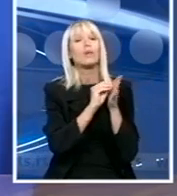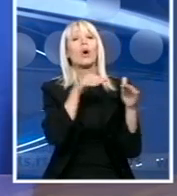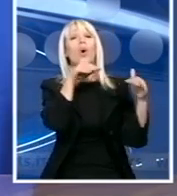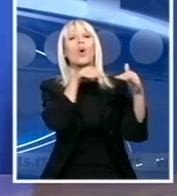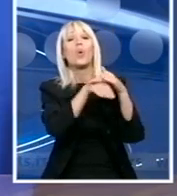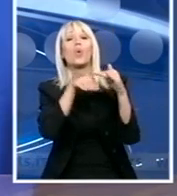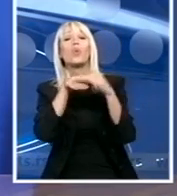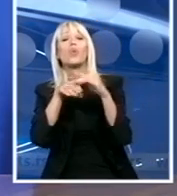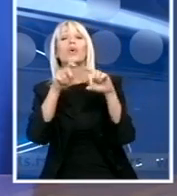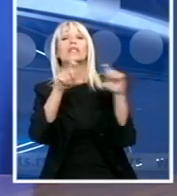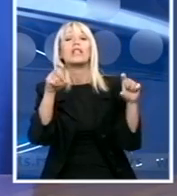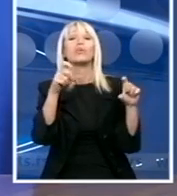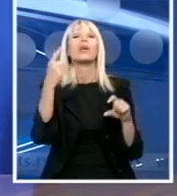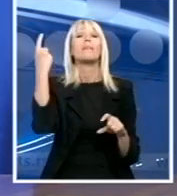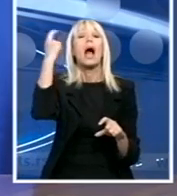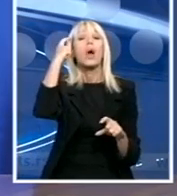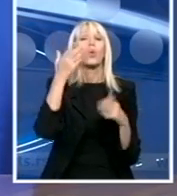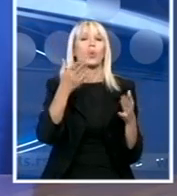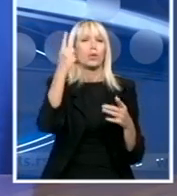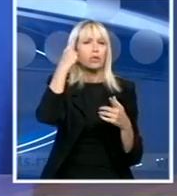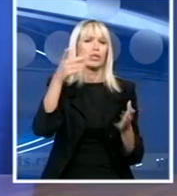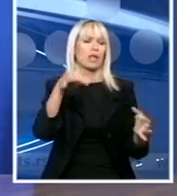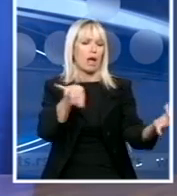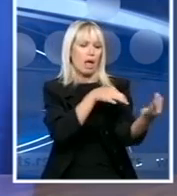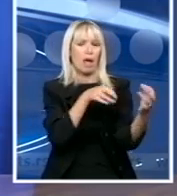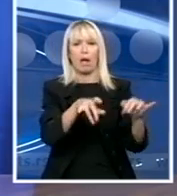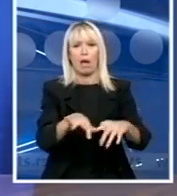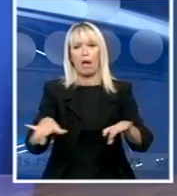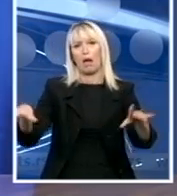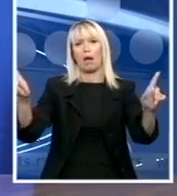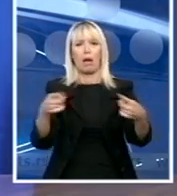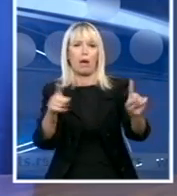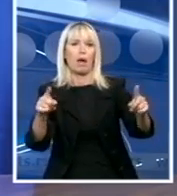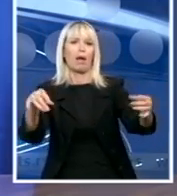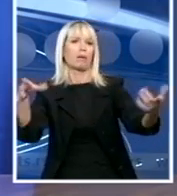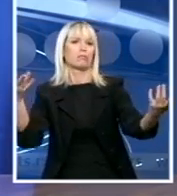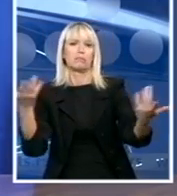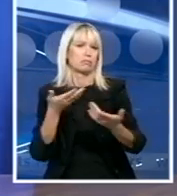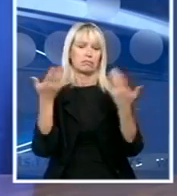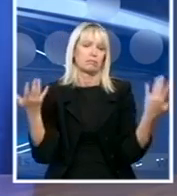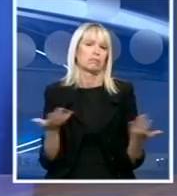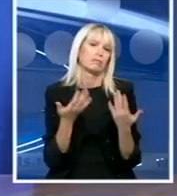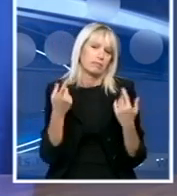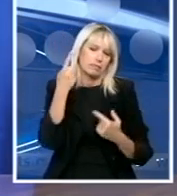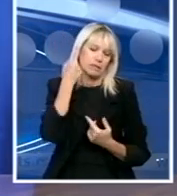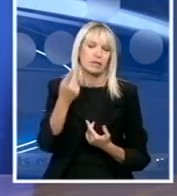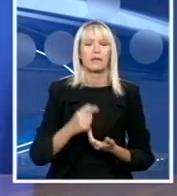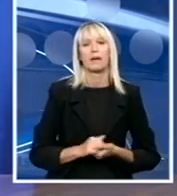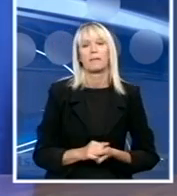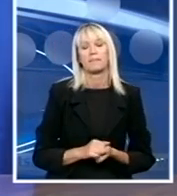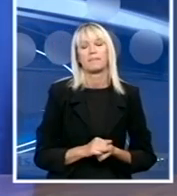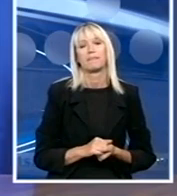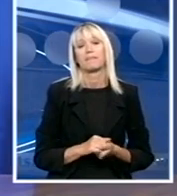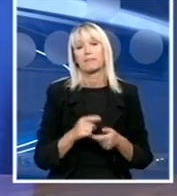institucijama kulture. Znači, merila se svaka reč da bi to moglo da bude ispoštovano, a da